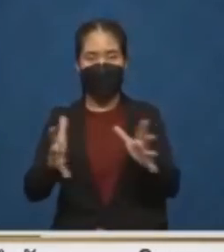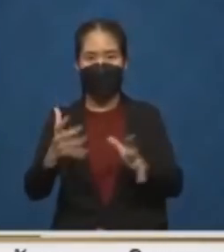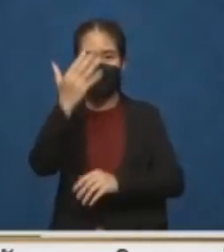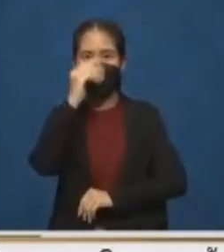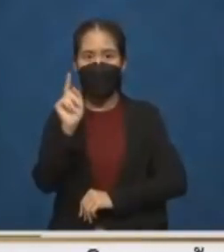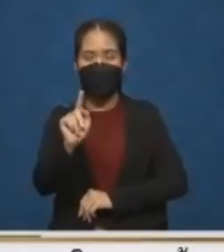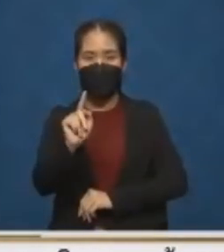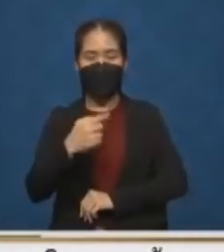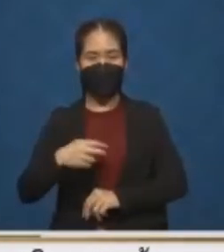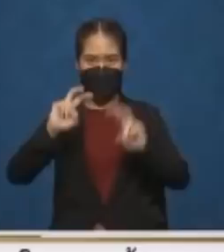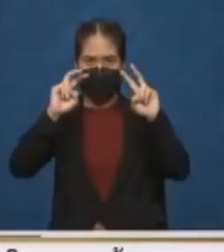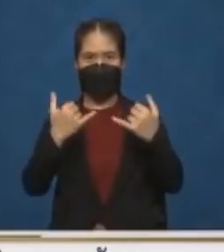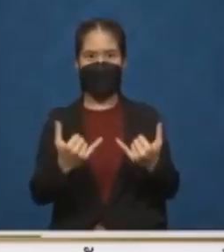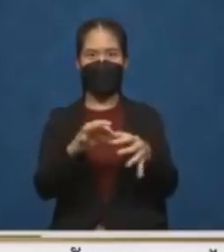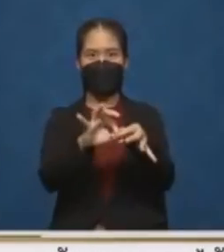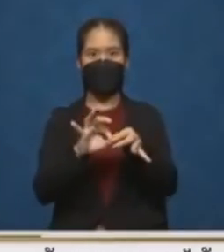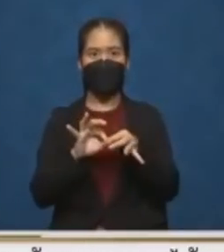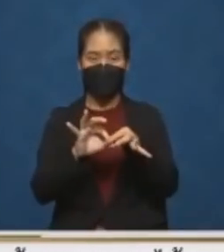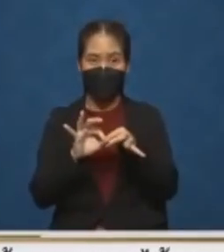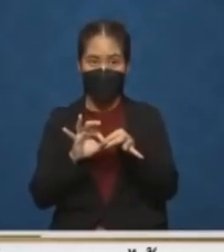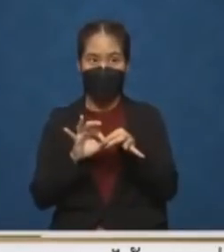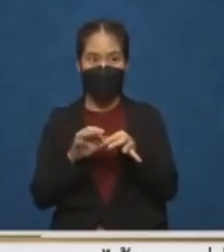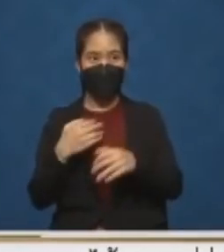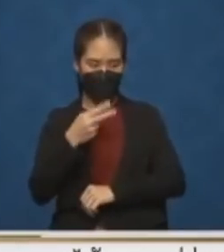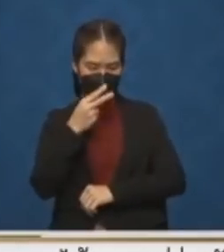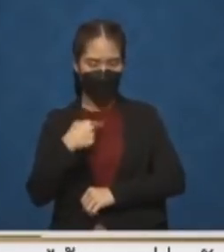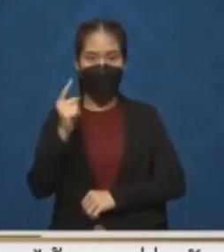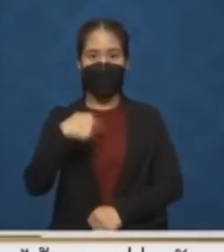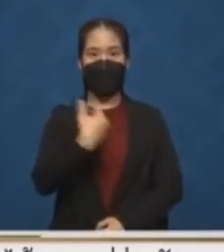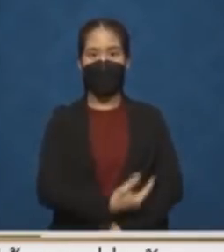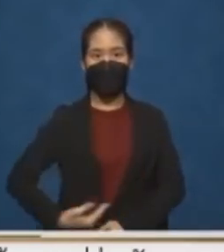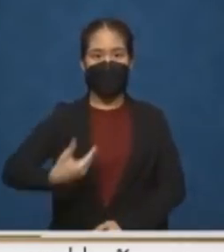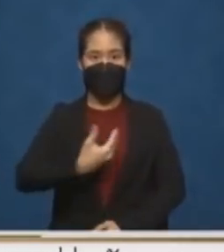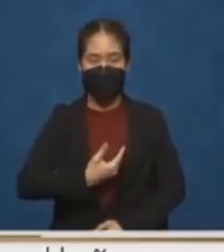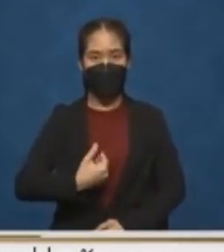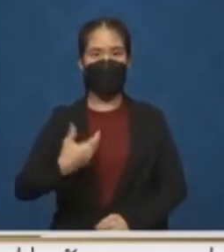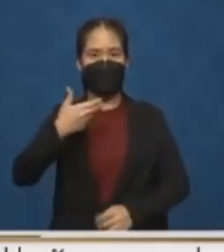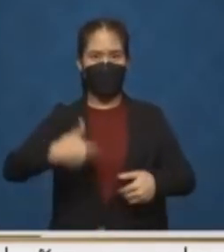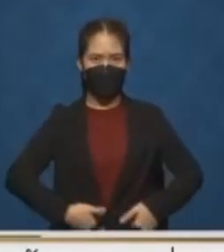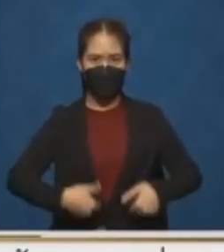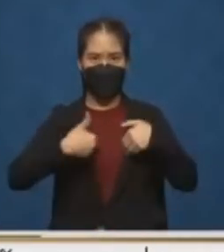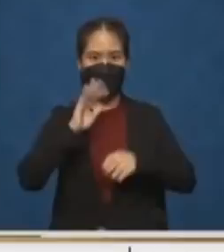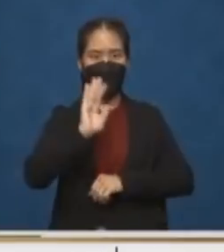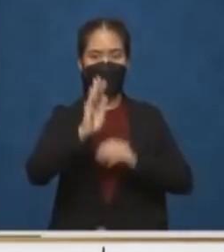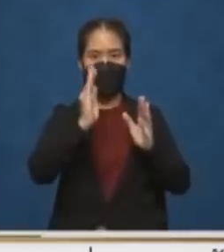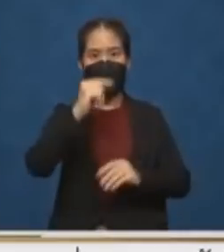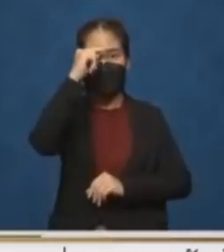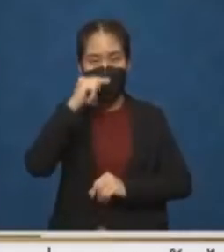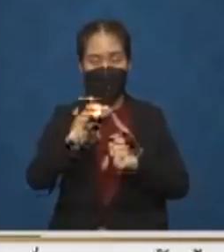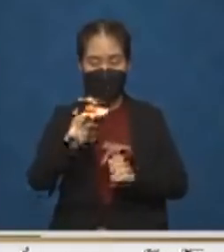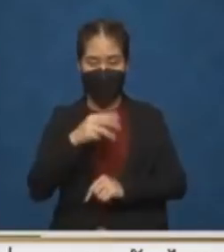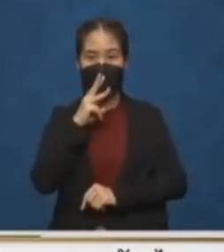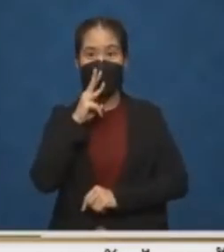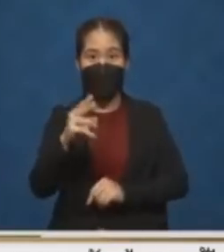เป็เรื่องเกี่ยวกับสุภาพ แลวกชีวิตอประชาชนแต่อัี้กไมไดเป็นกลองประติบาลครัแต่